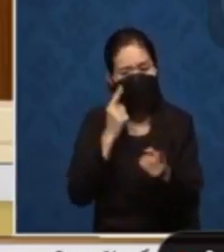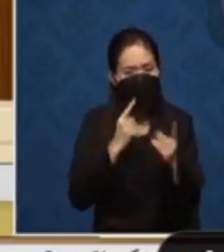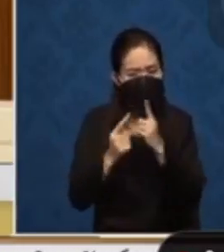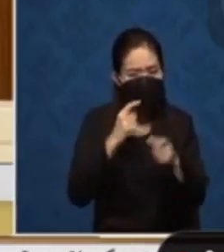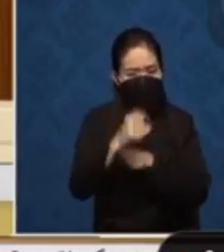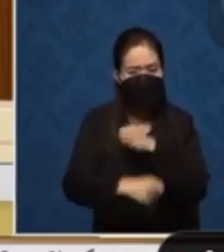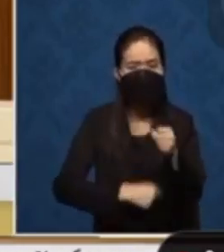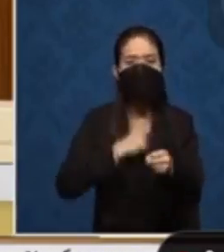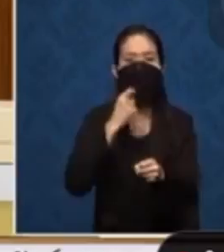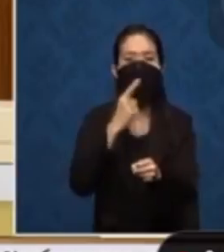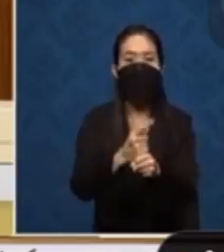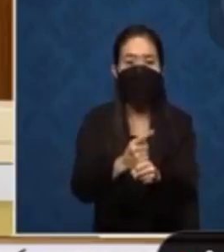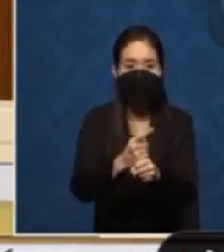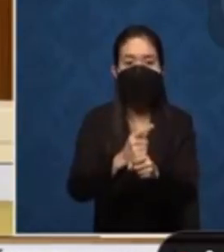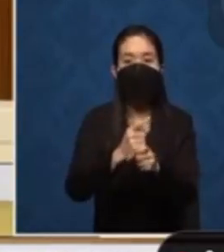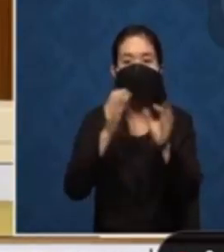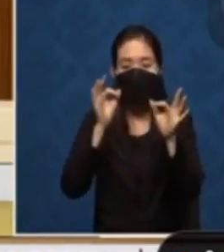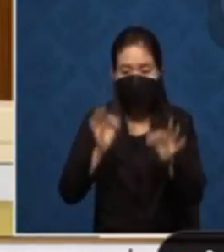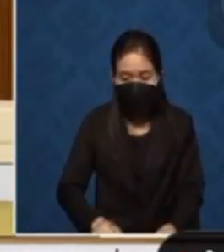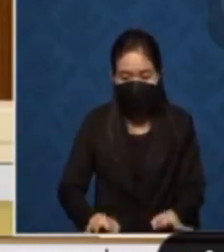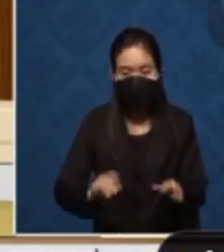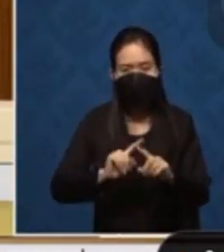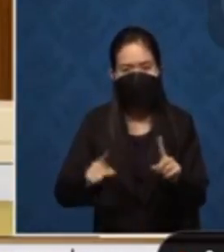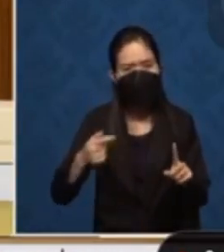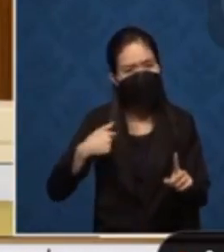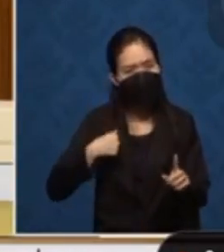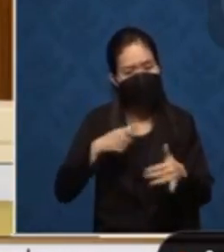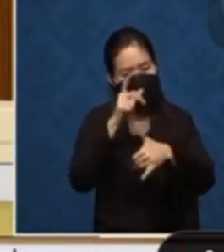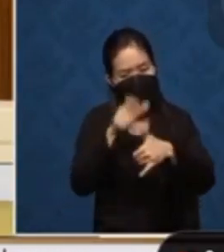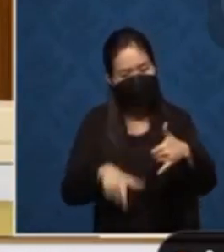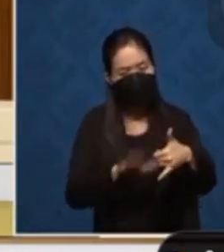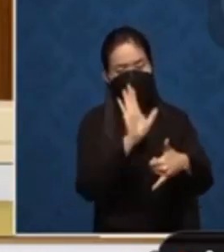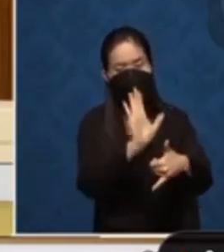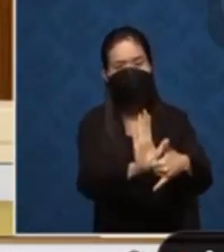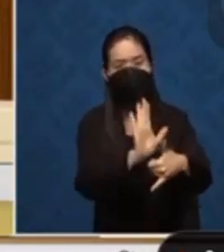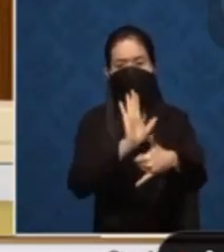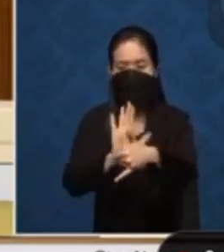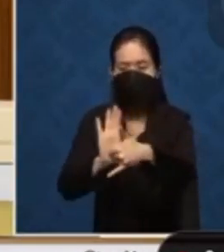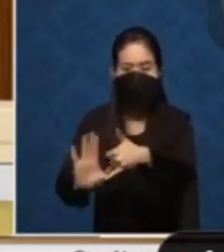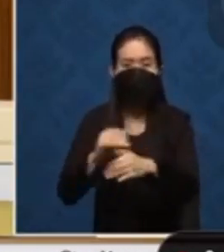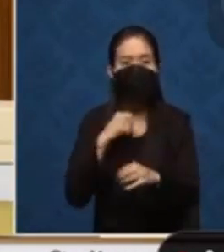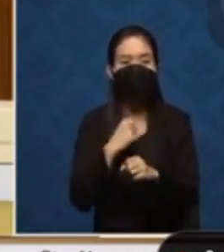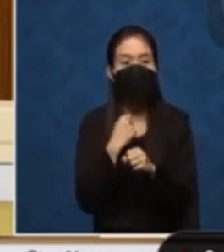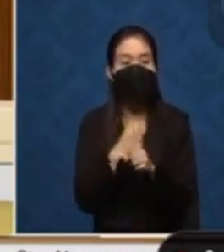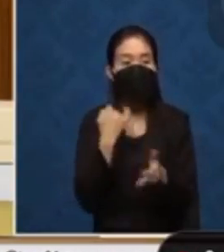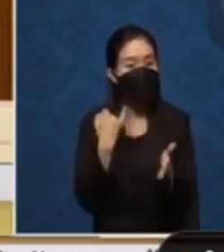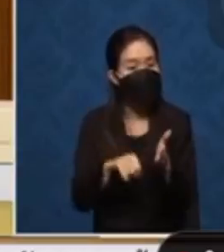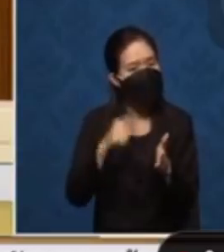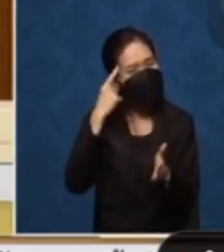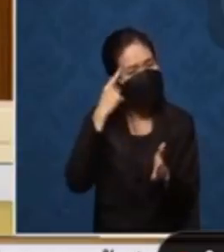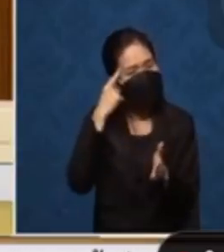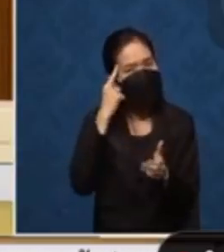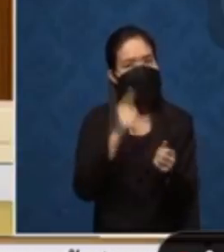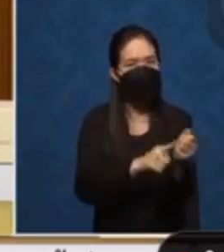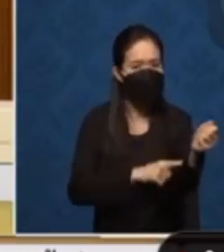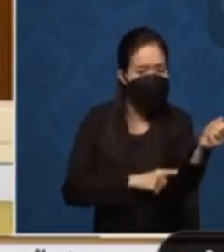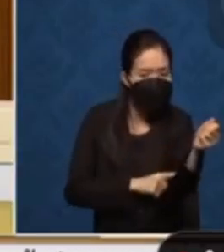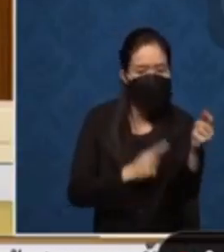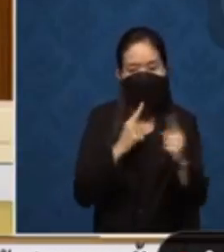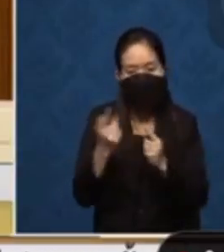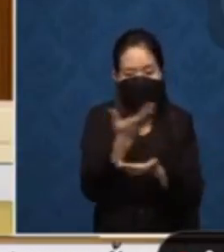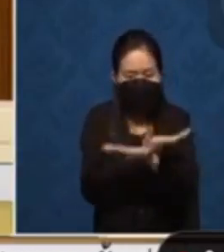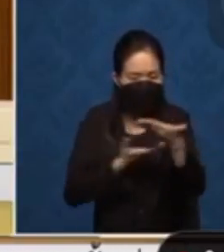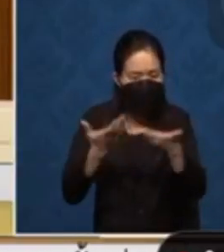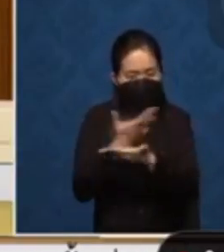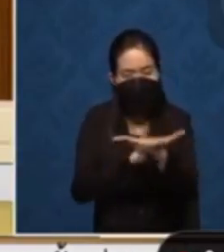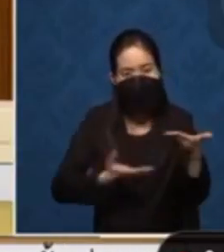ิน 1 ปีแตปากฏวาร์ุคคลเหลานั้น เมื่อไปถพี่ภคศาในสารณหารการพี่นาคดีกลบใช้เวลายืดเยอะยาวนาน จนทำใหจำเลยพ